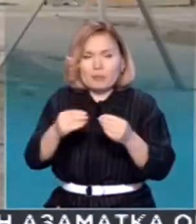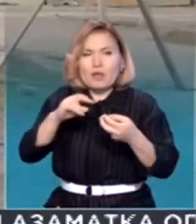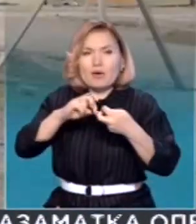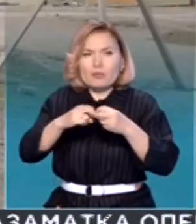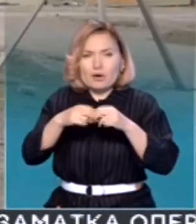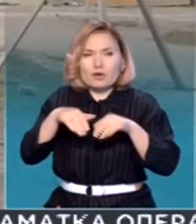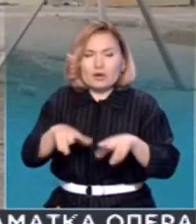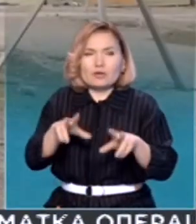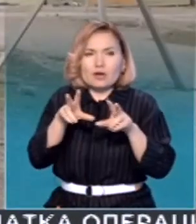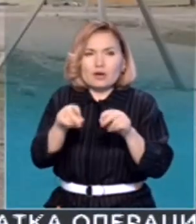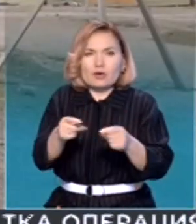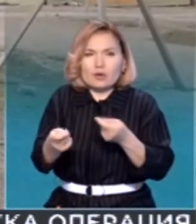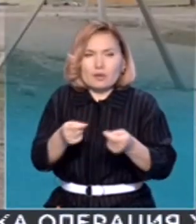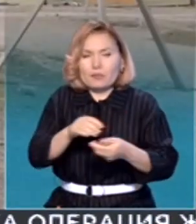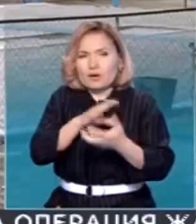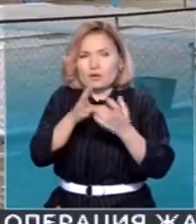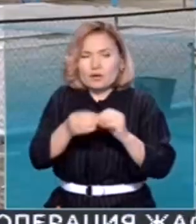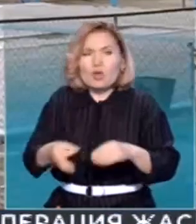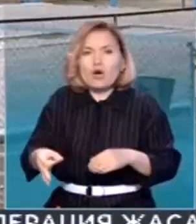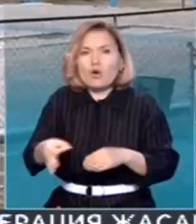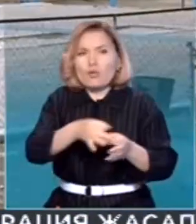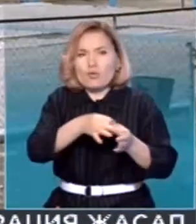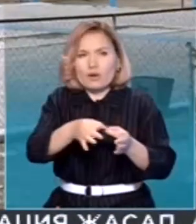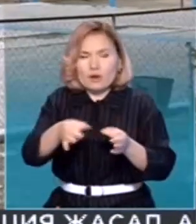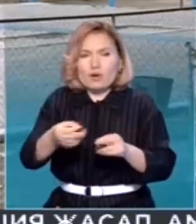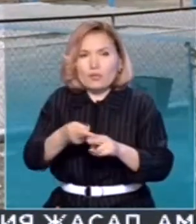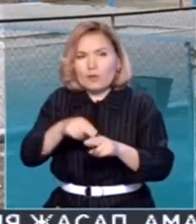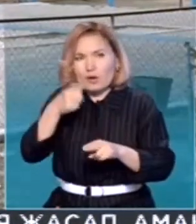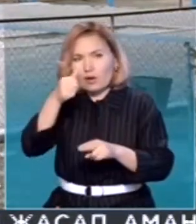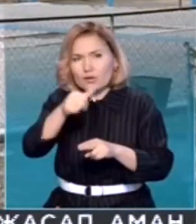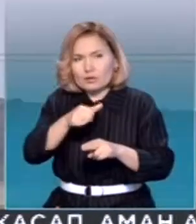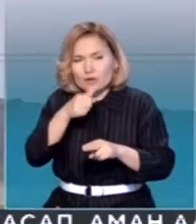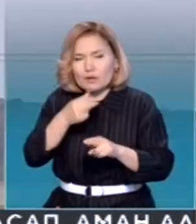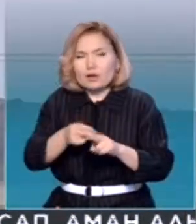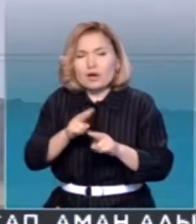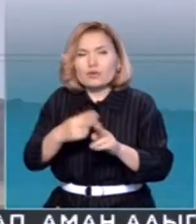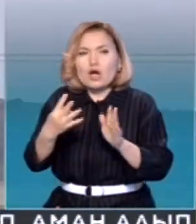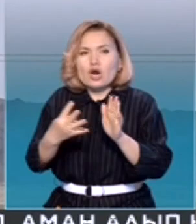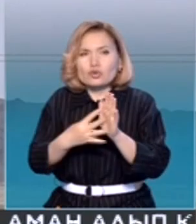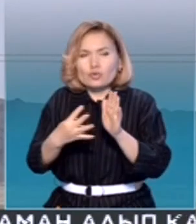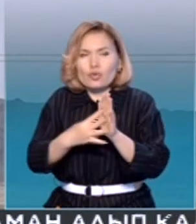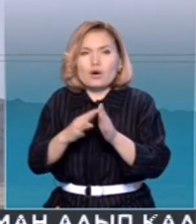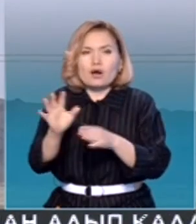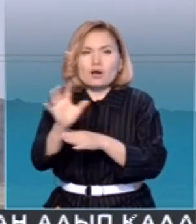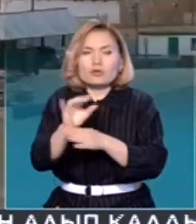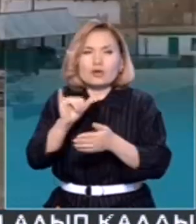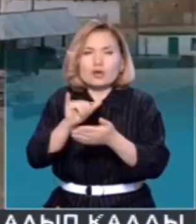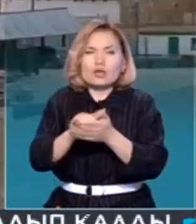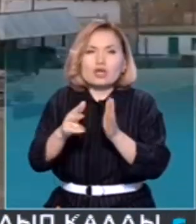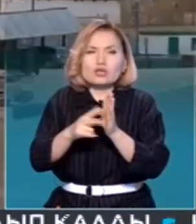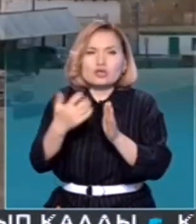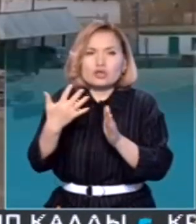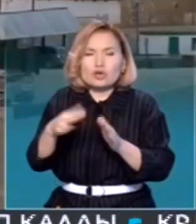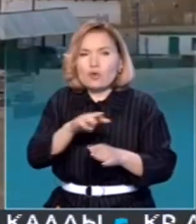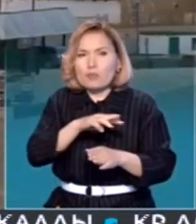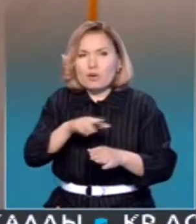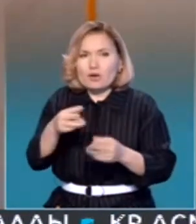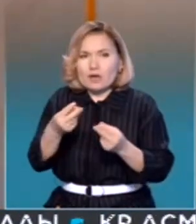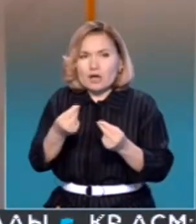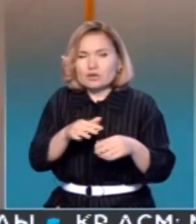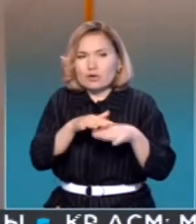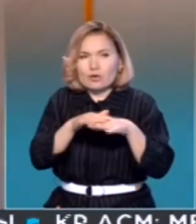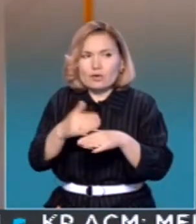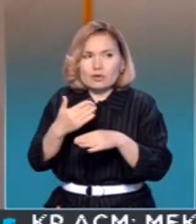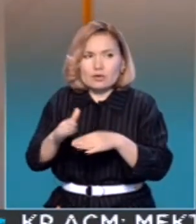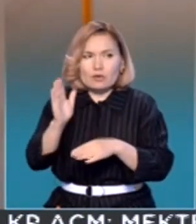шешіледі, дейді әкімшіліктегілер. Жалпы облыс бойынша осы жылы 9 байланыс діңгегін орнатуға 850 миллион теңге